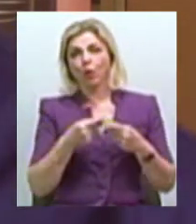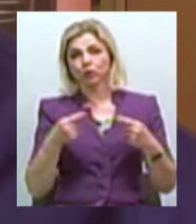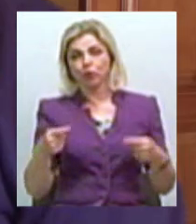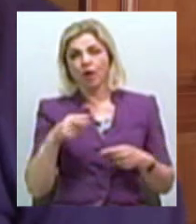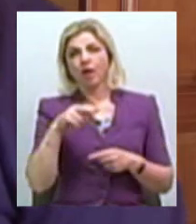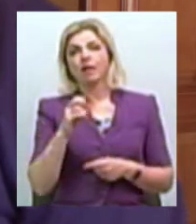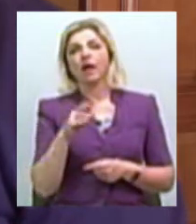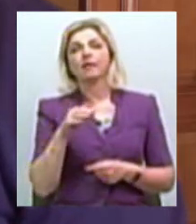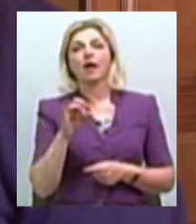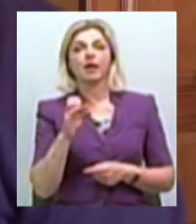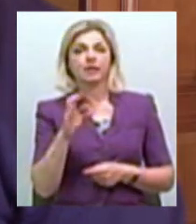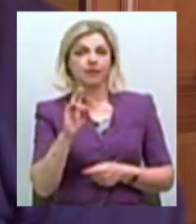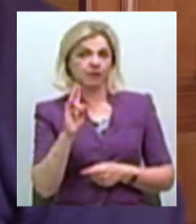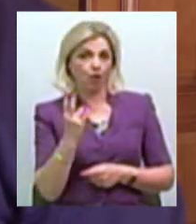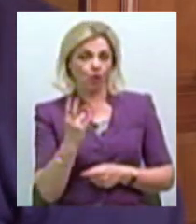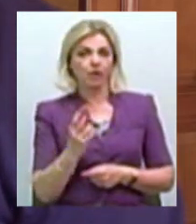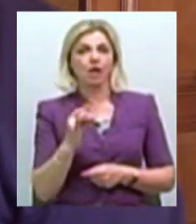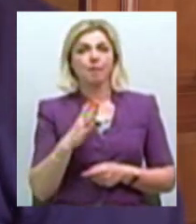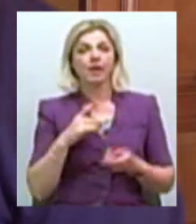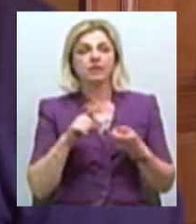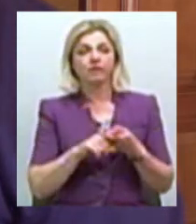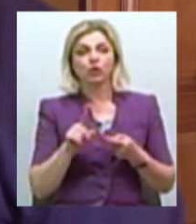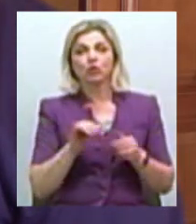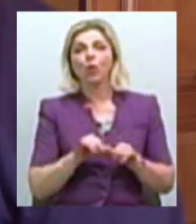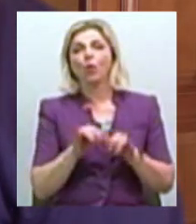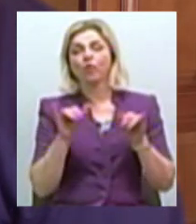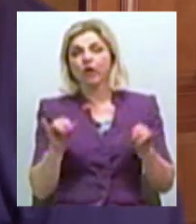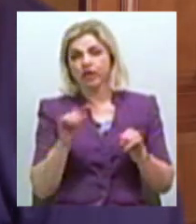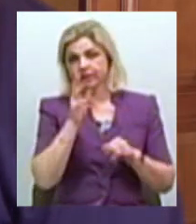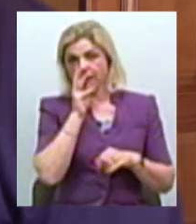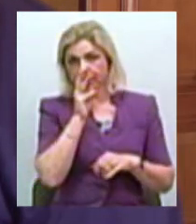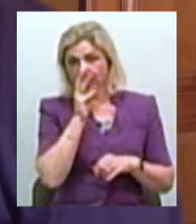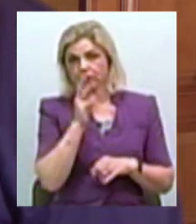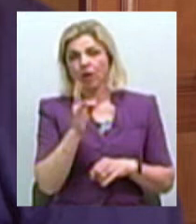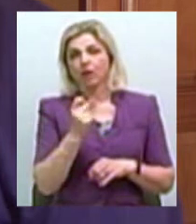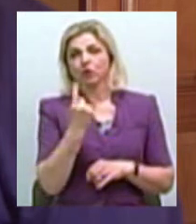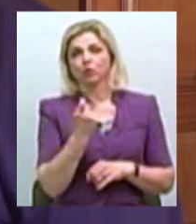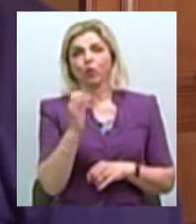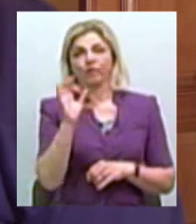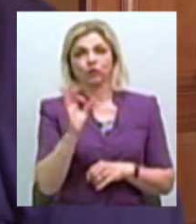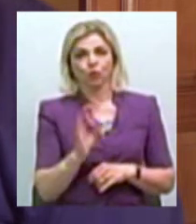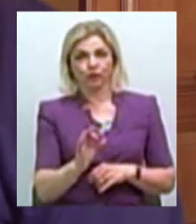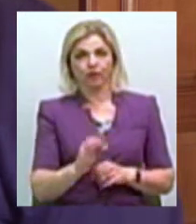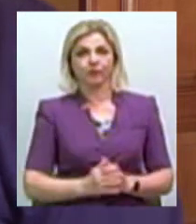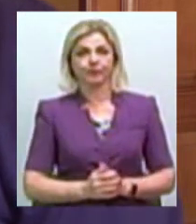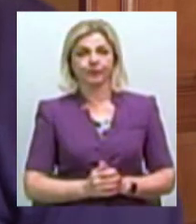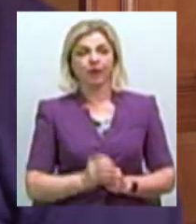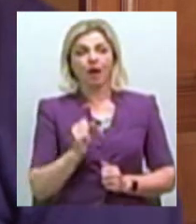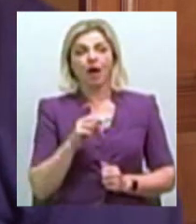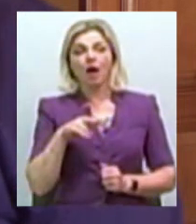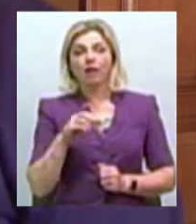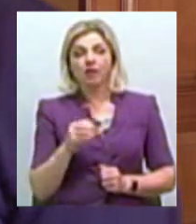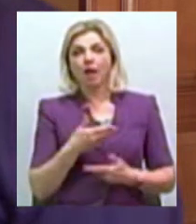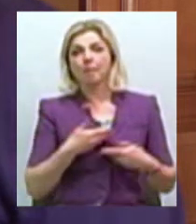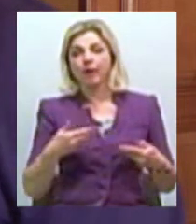Миколаїв». Звернувся трудовий колектив з тим, щоб збільшити заробітну плату там, на 100%, але просто